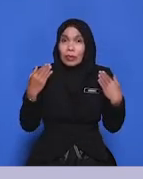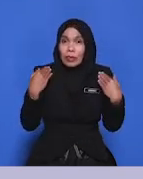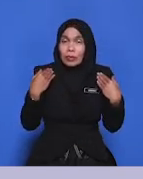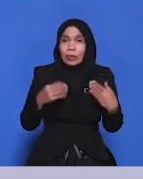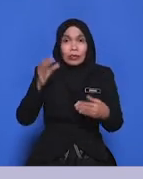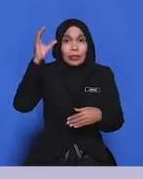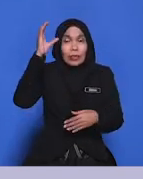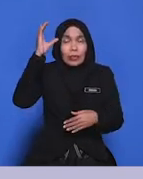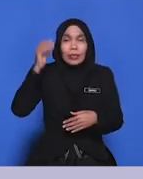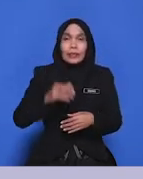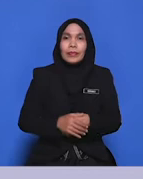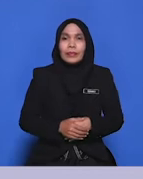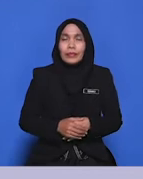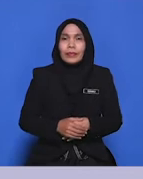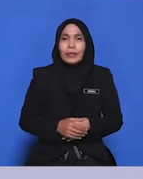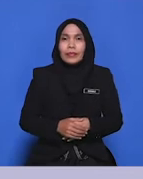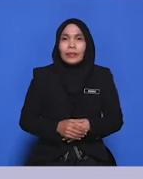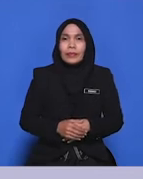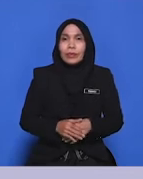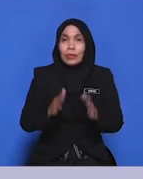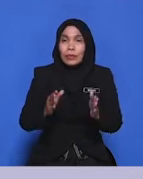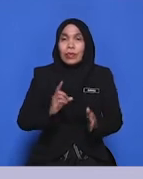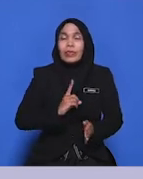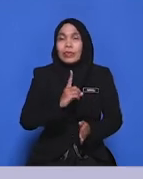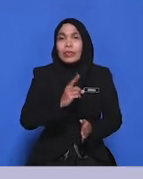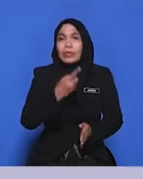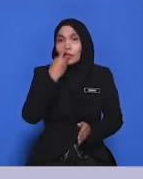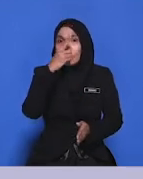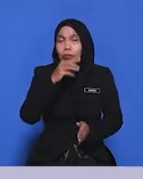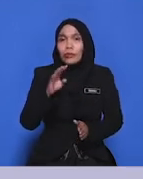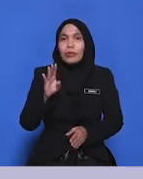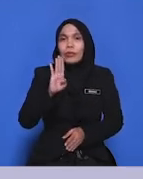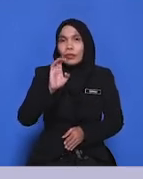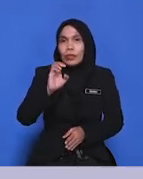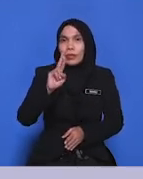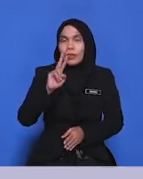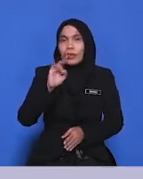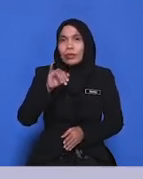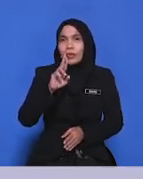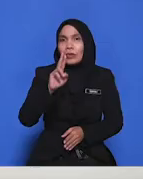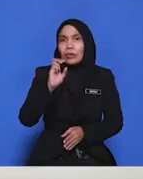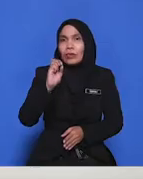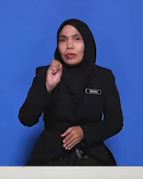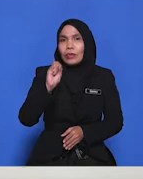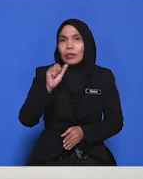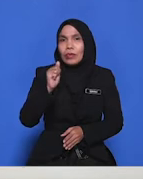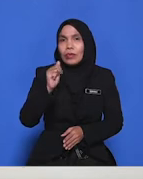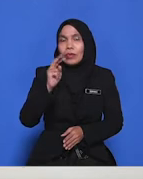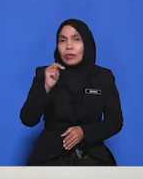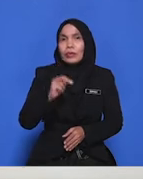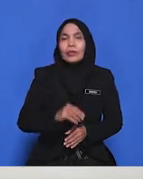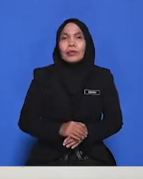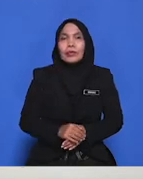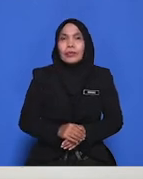dalam kalangan umat Islam untuk berjuang membebaskan tanah air daripada penjajahan Barat. Islah